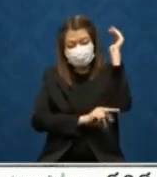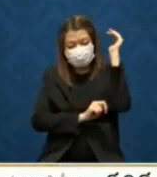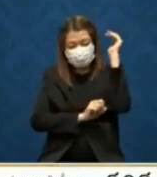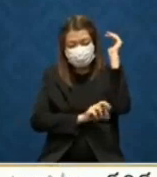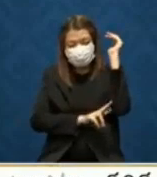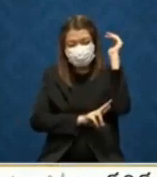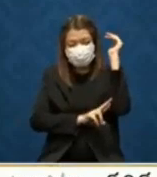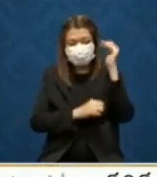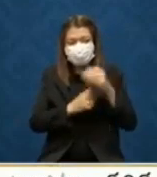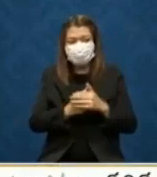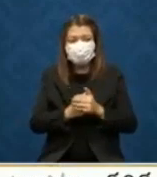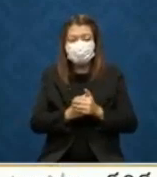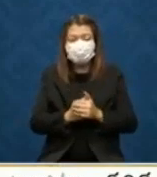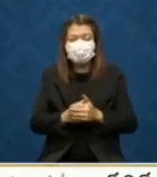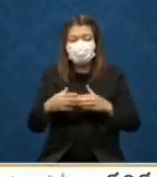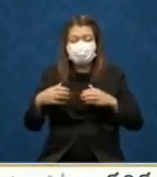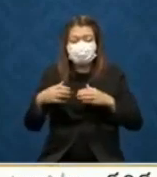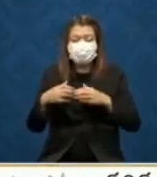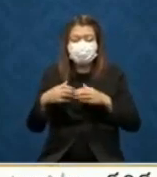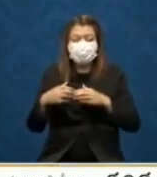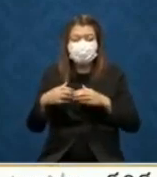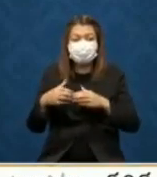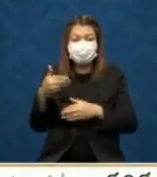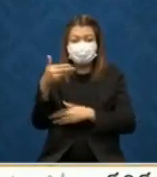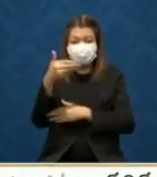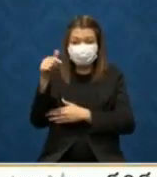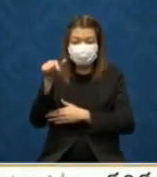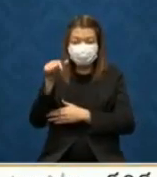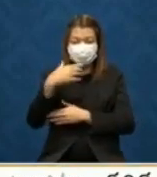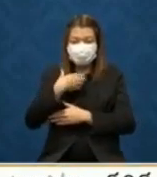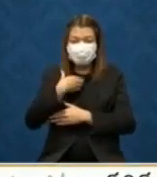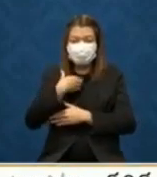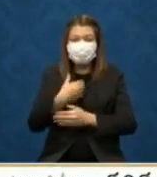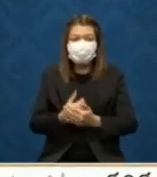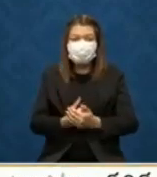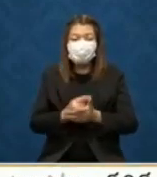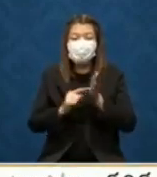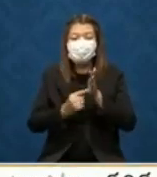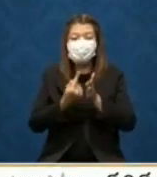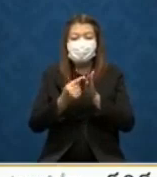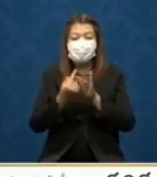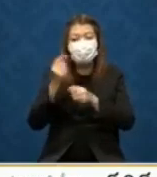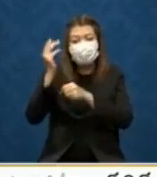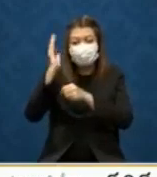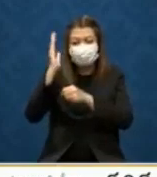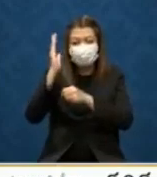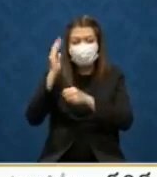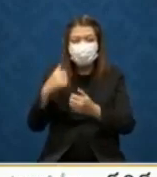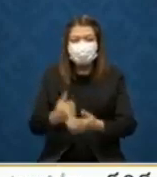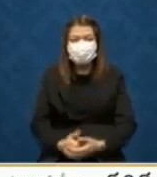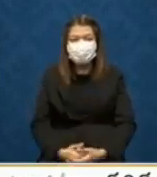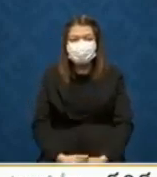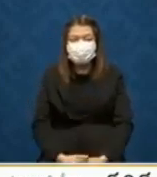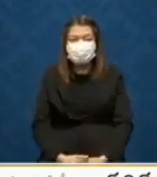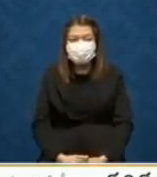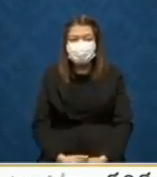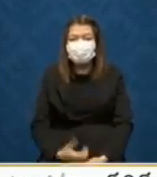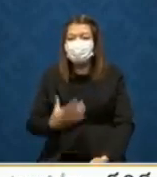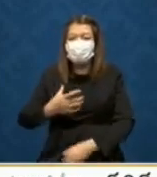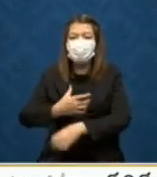เขต 3พรรคประชาชาติวันนี้ผมขอเริ่มการอพิราด้วยคำว่า